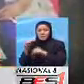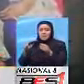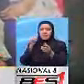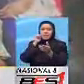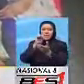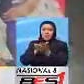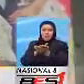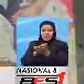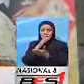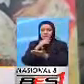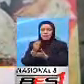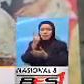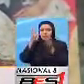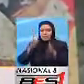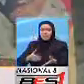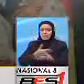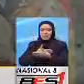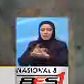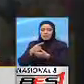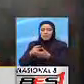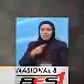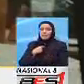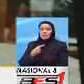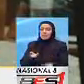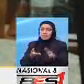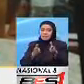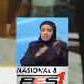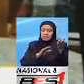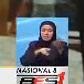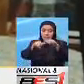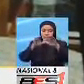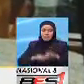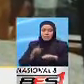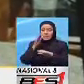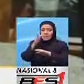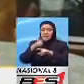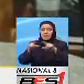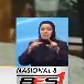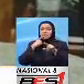Mayat mendiang akan disemadikan di tanah perkuburan Kristian Ceras Rabu ini.